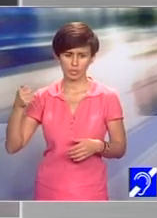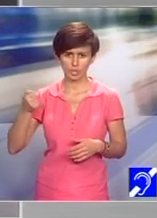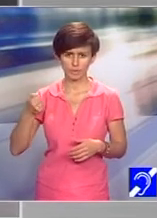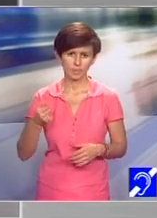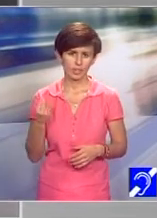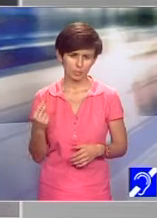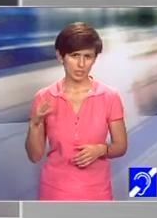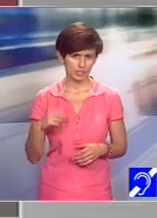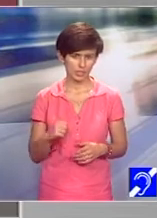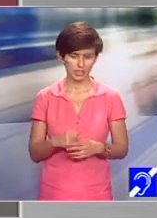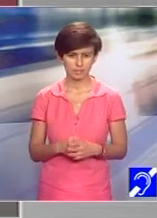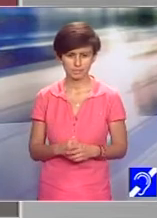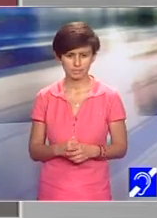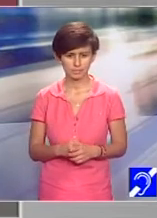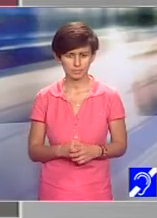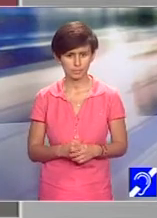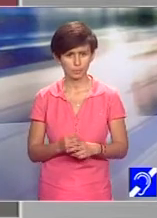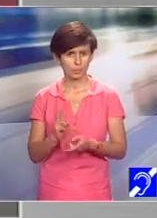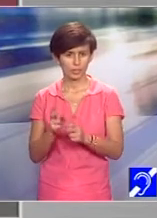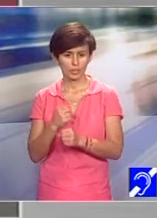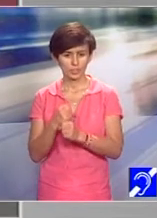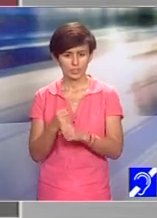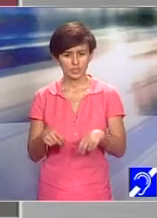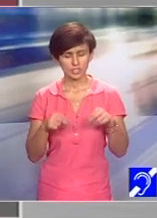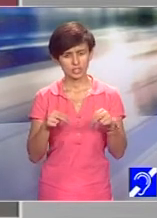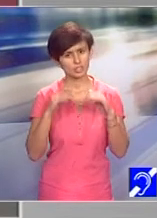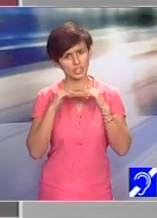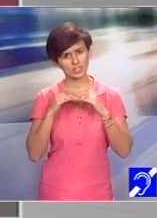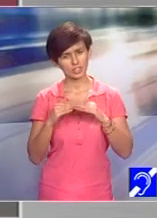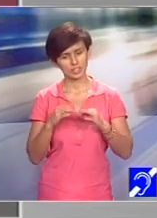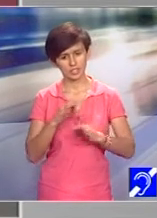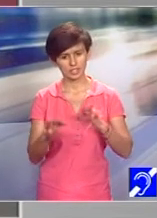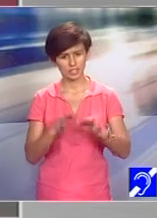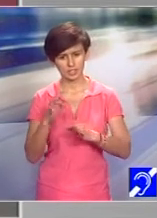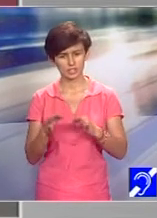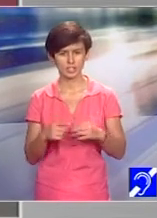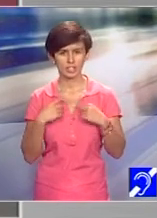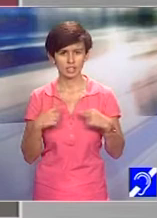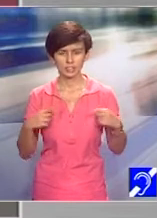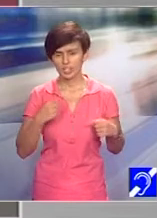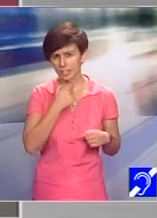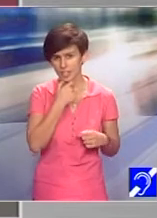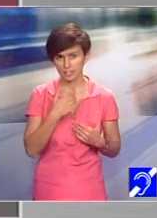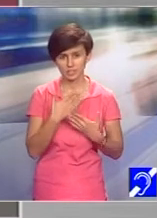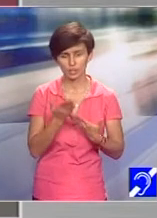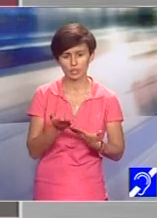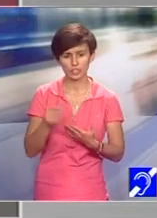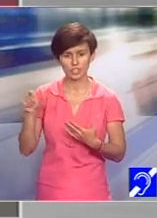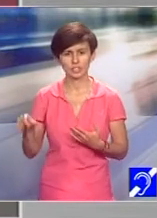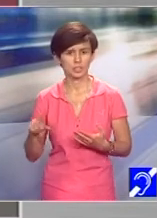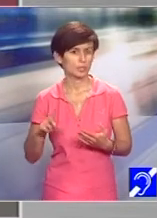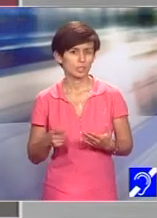v-am găsit! Și oarecum faceți așa, ați adus la nivel de tradiție în fiecare an să dați posibilitatea bibliotecarilor din